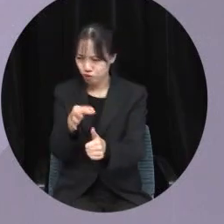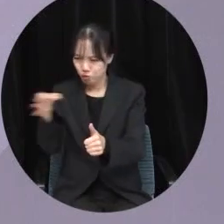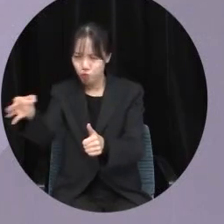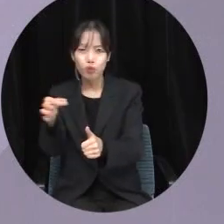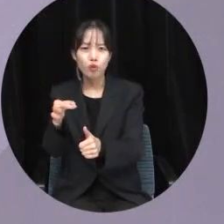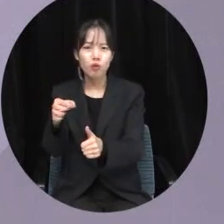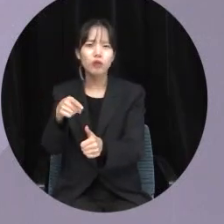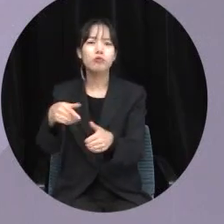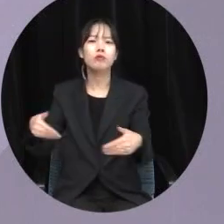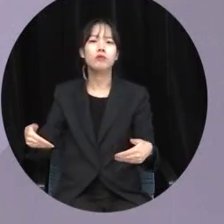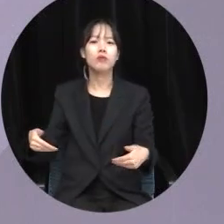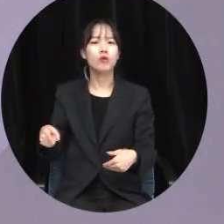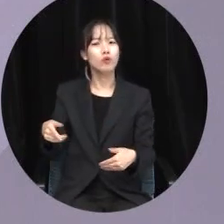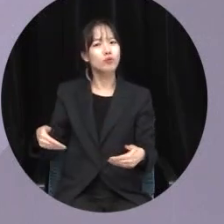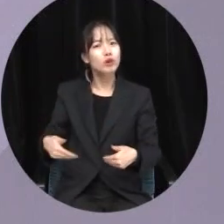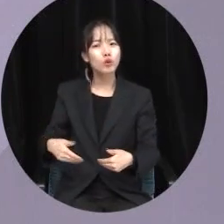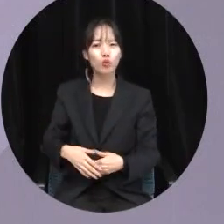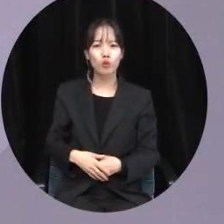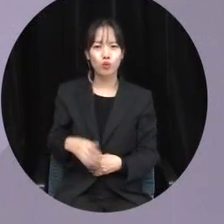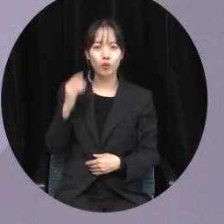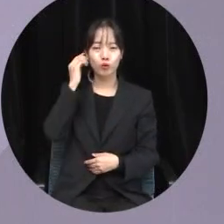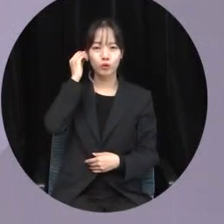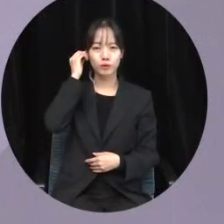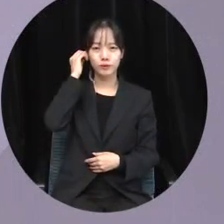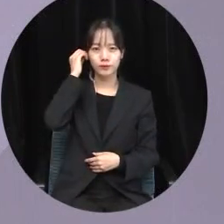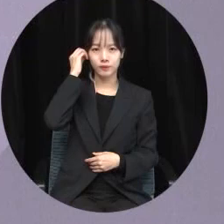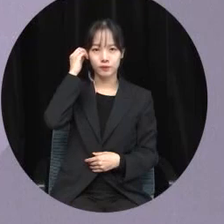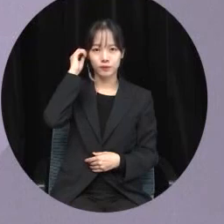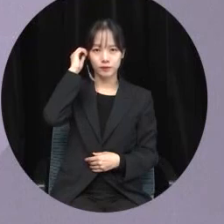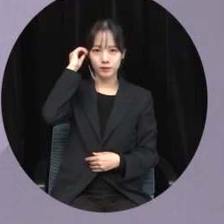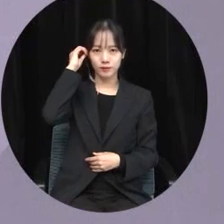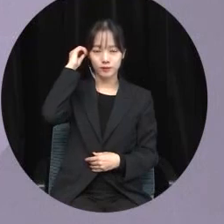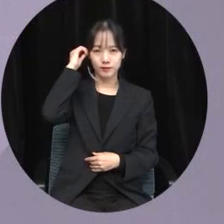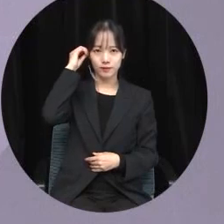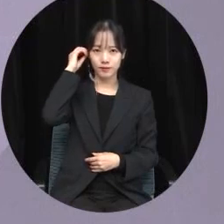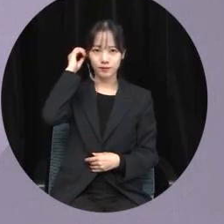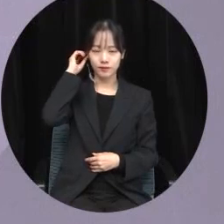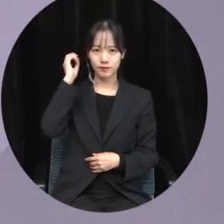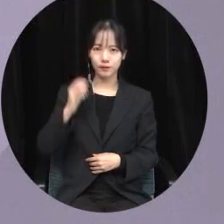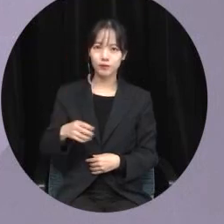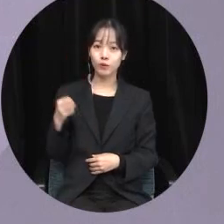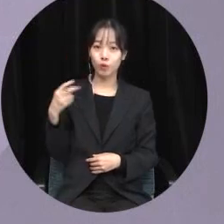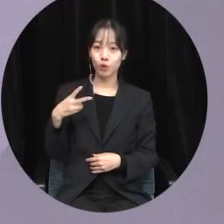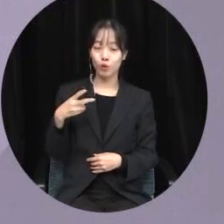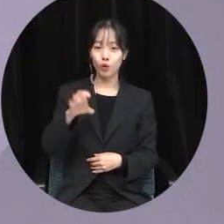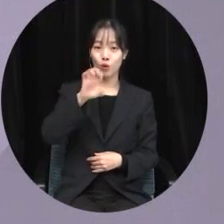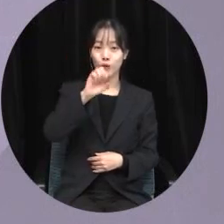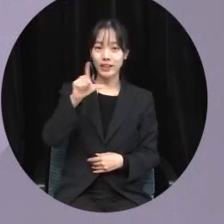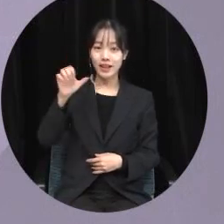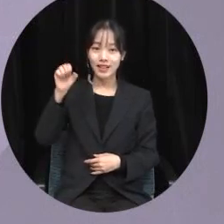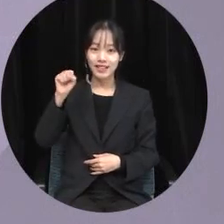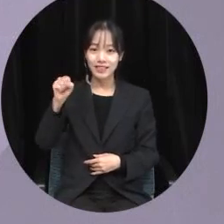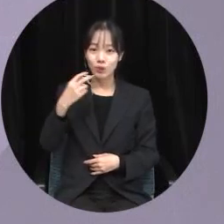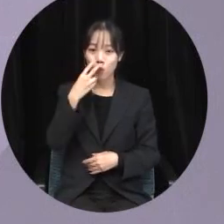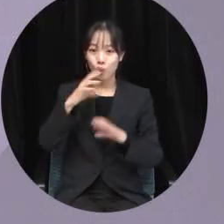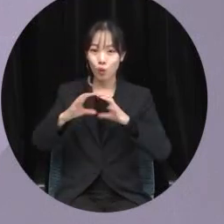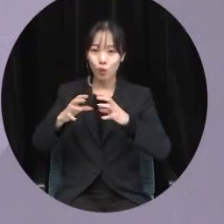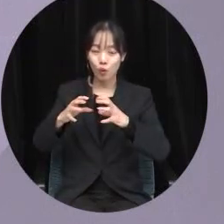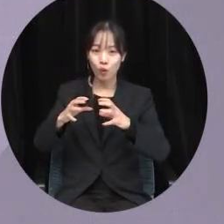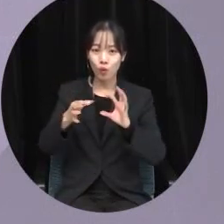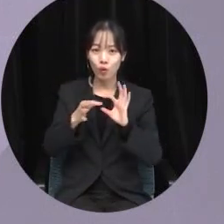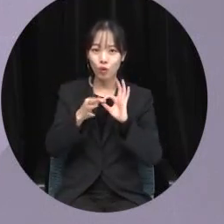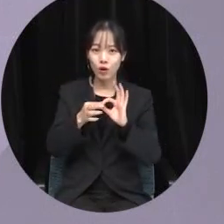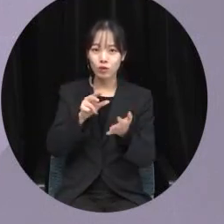포기하겠다 이렇게 접근하는 것은 옳지 않다 이렇게 생각합니다. 그리고 ELS, 홍콩 ELS 문제는